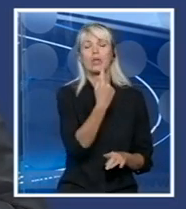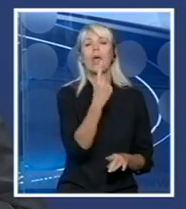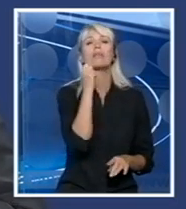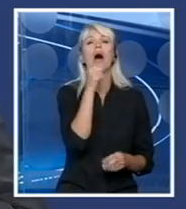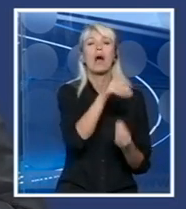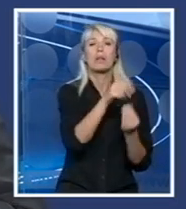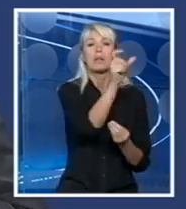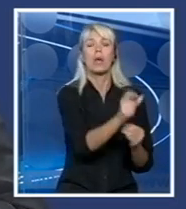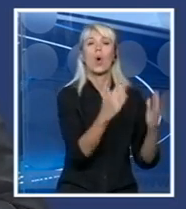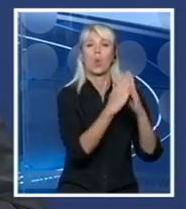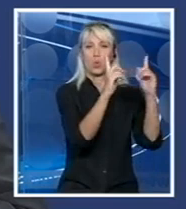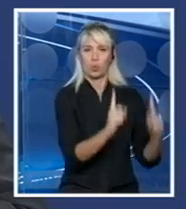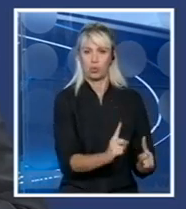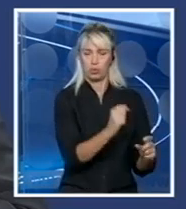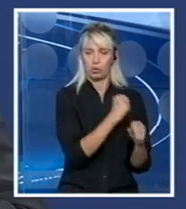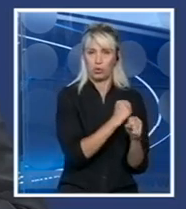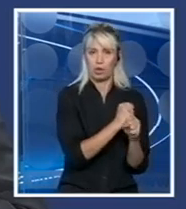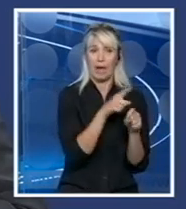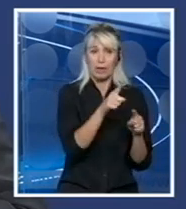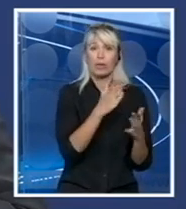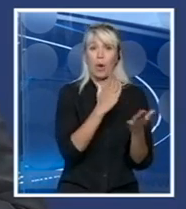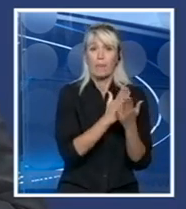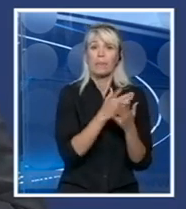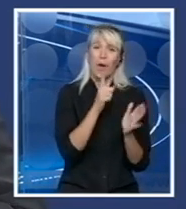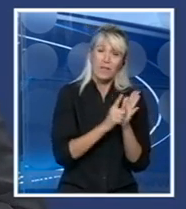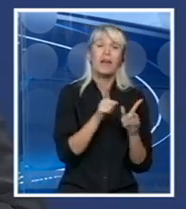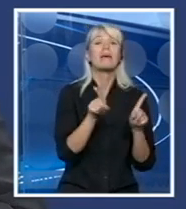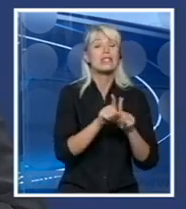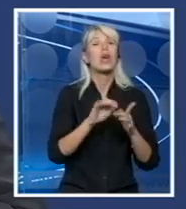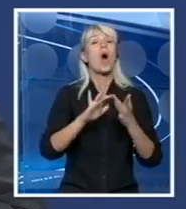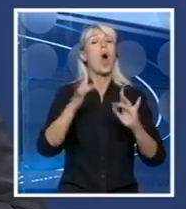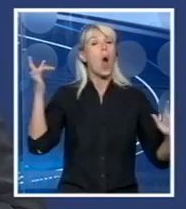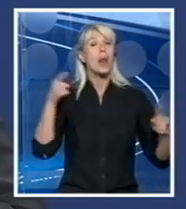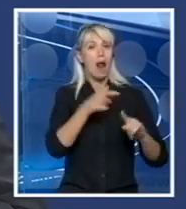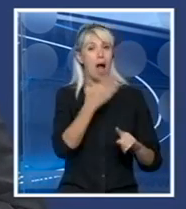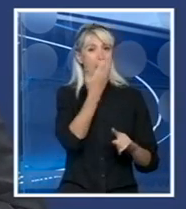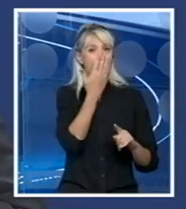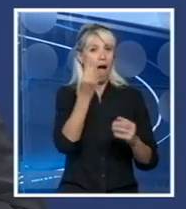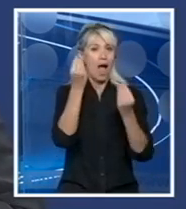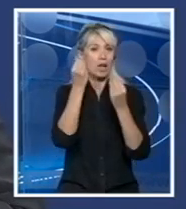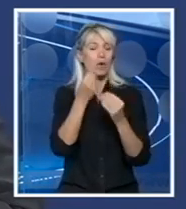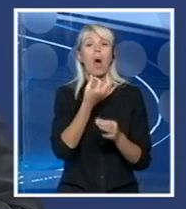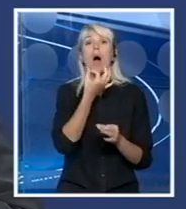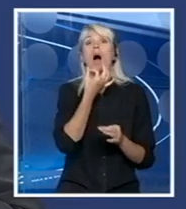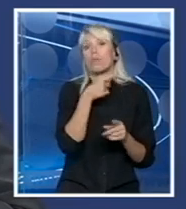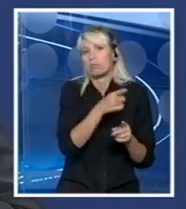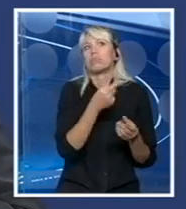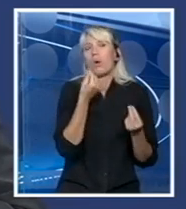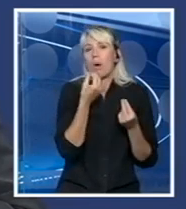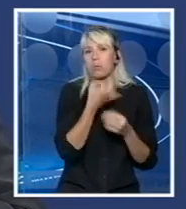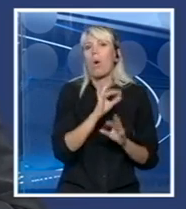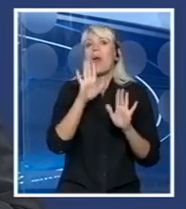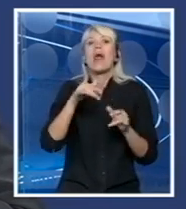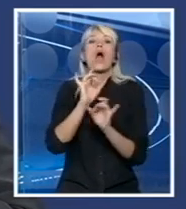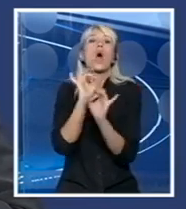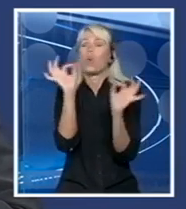završen i kako smo u tom scenariju nastavu imali isključivo na daljinu, što je svakako dobro bilo u odnosu da nema ništa, ali je to najlošiji model koji